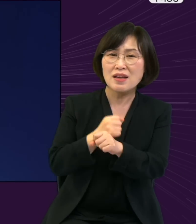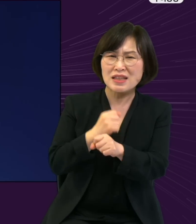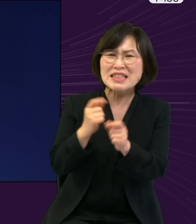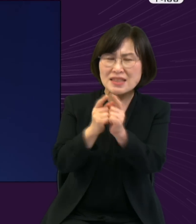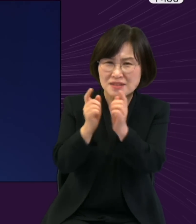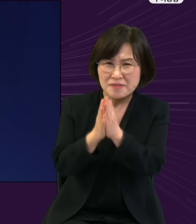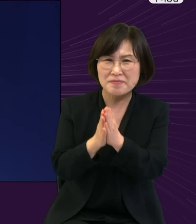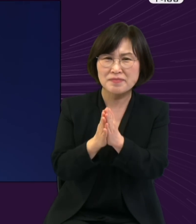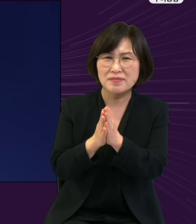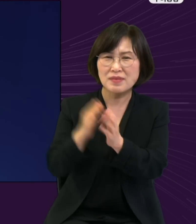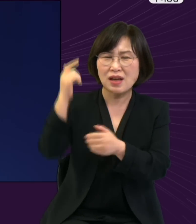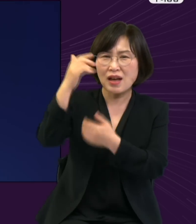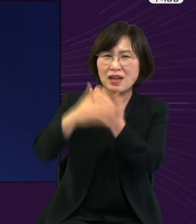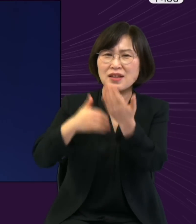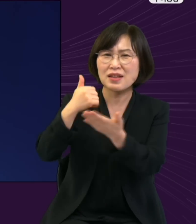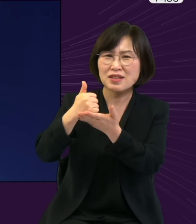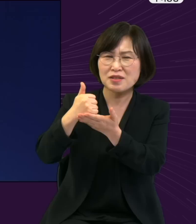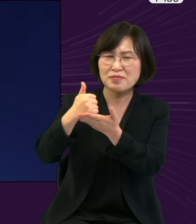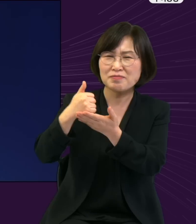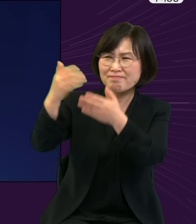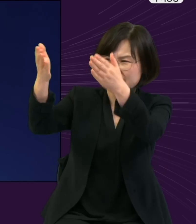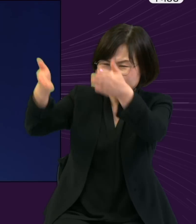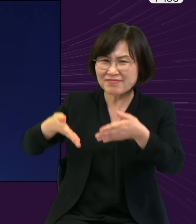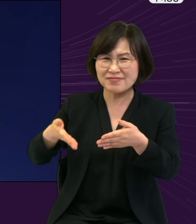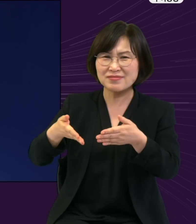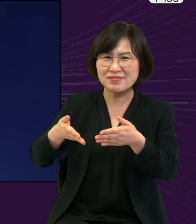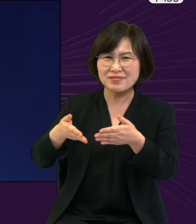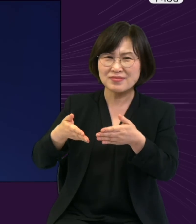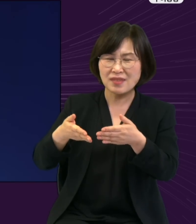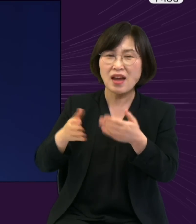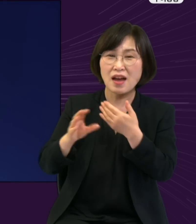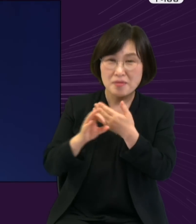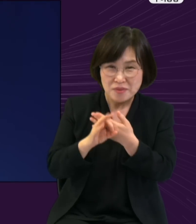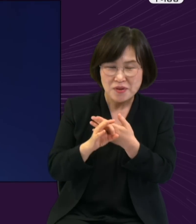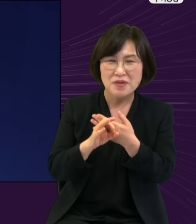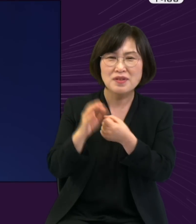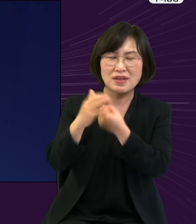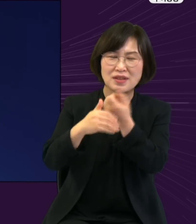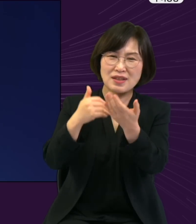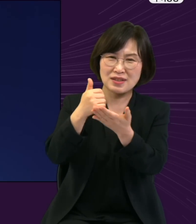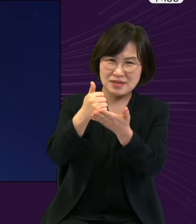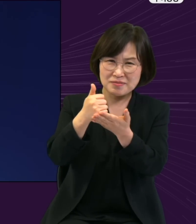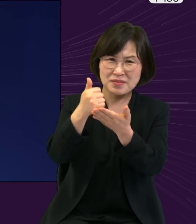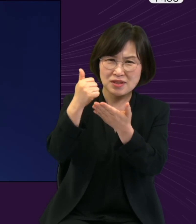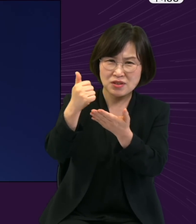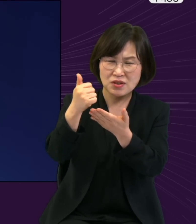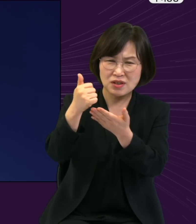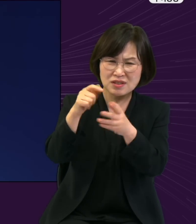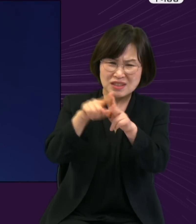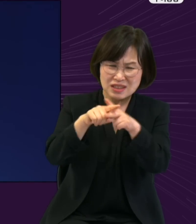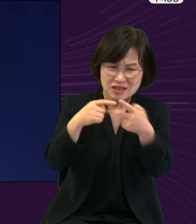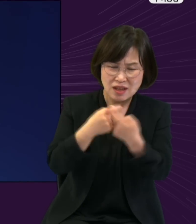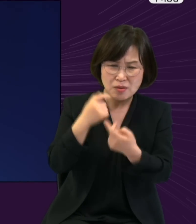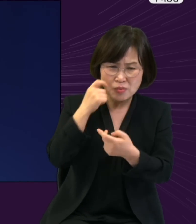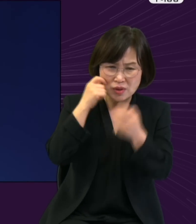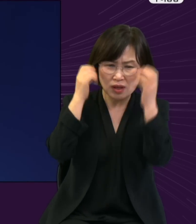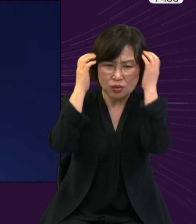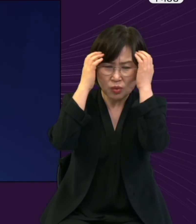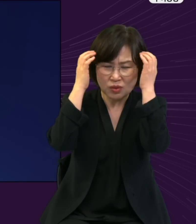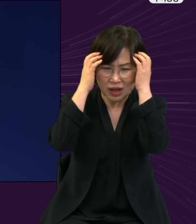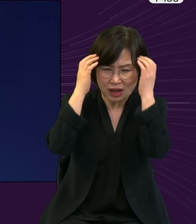그리고 하나님의 얼굴을 구하십시오. 그러면 하나님은 그 이해할 수 없는 고난과